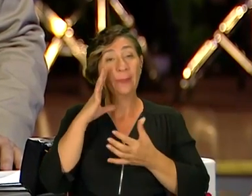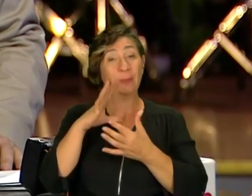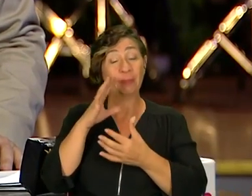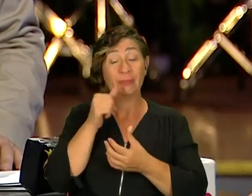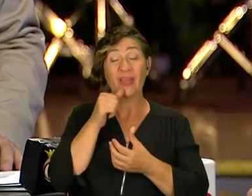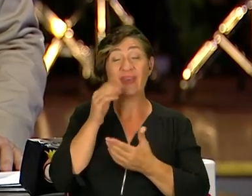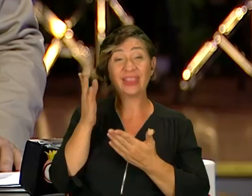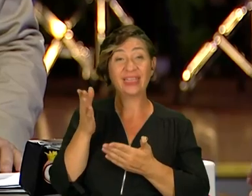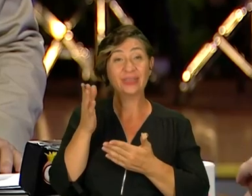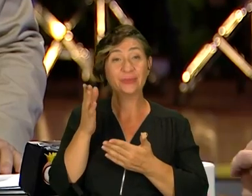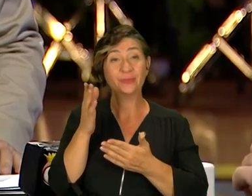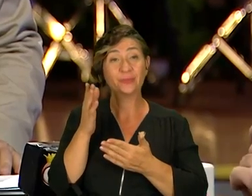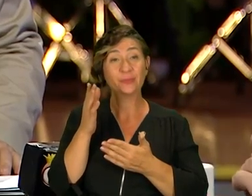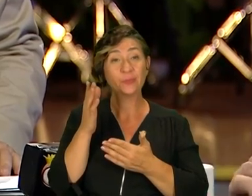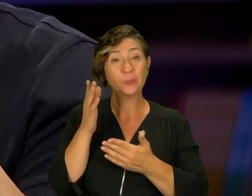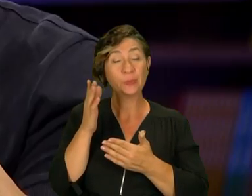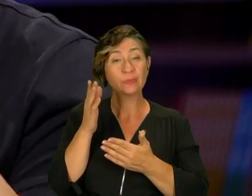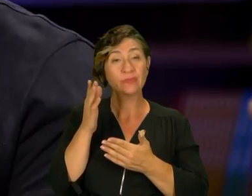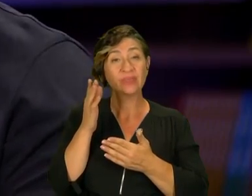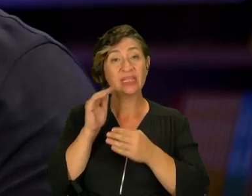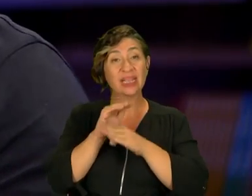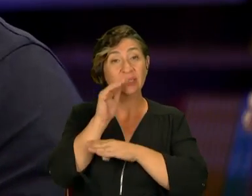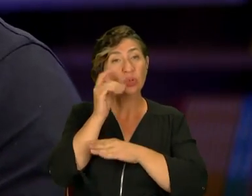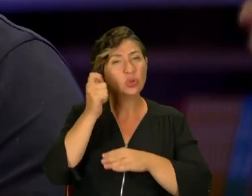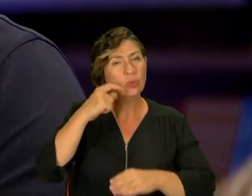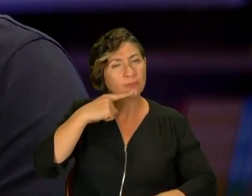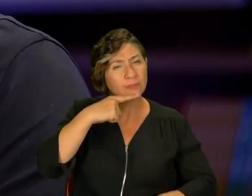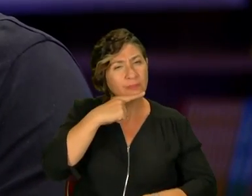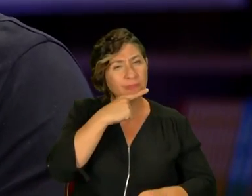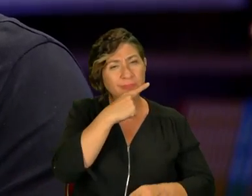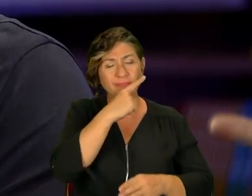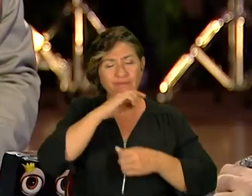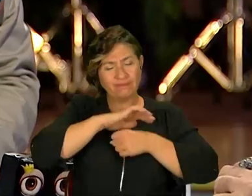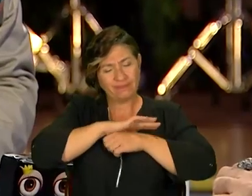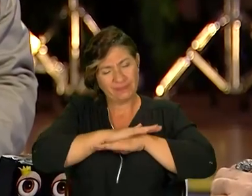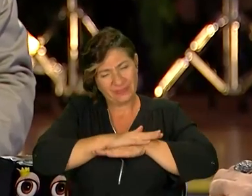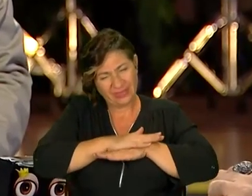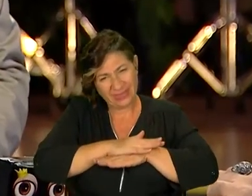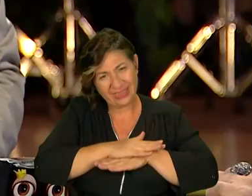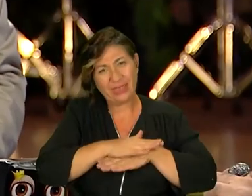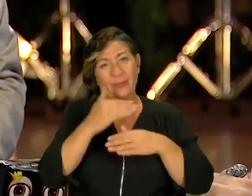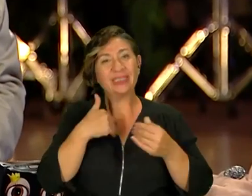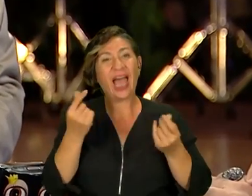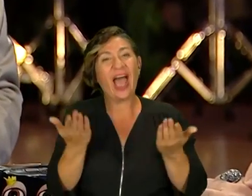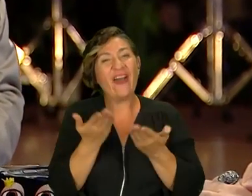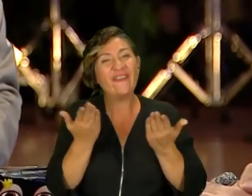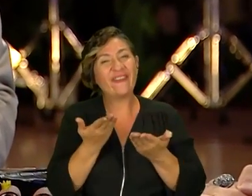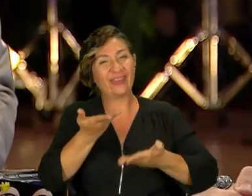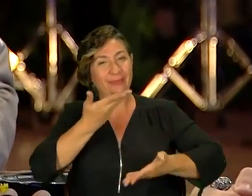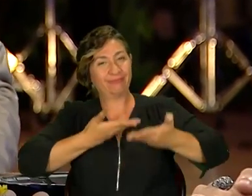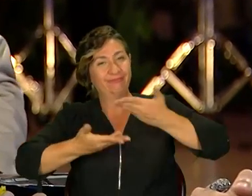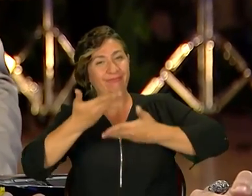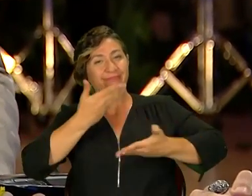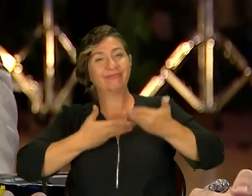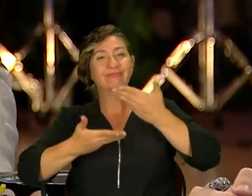de şeyi tahmin ediyorum. Yani o yaşadığı zorlukları da biraz bastırıp bize biraz daha optimist